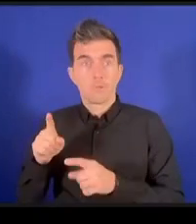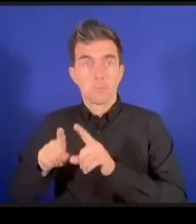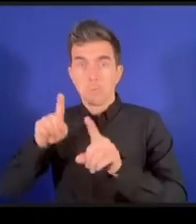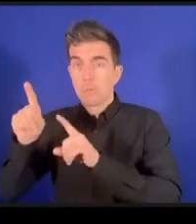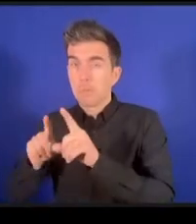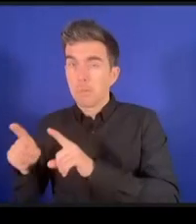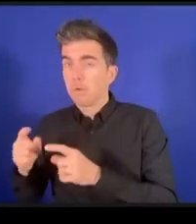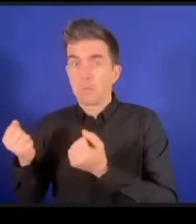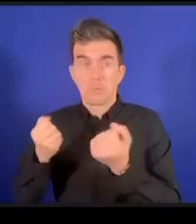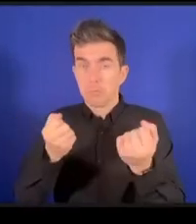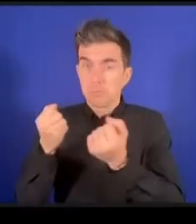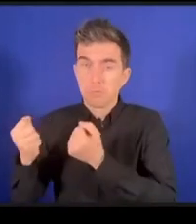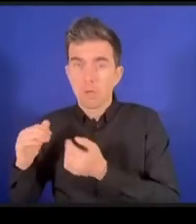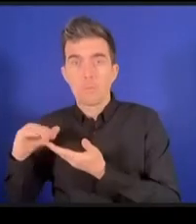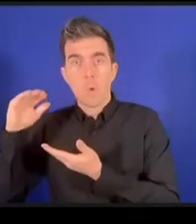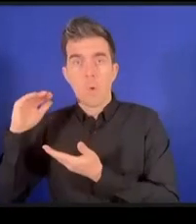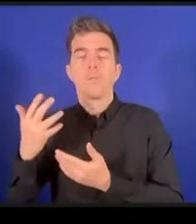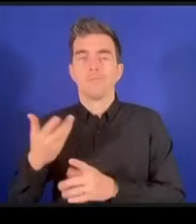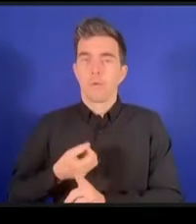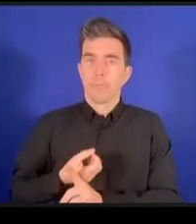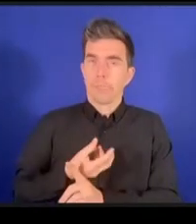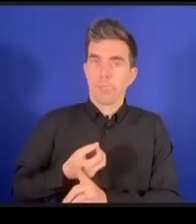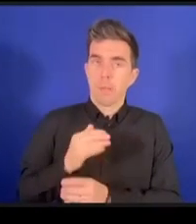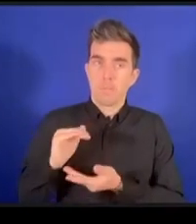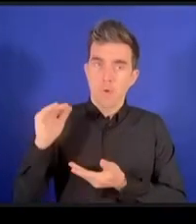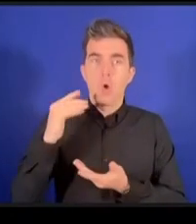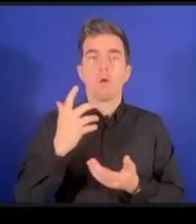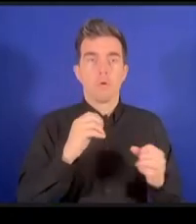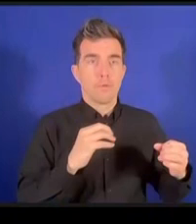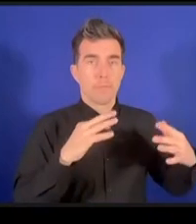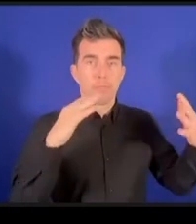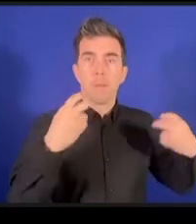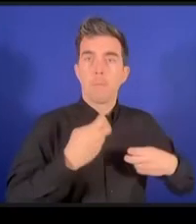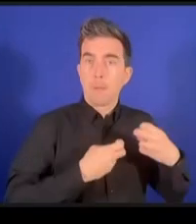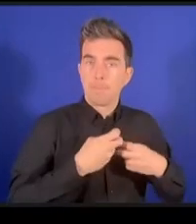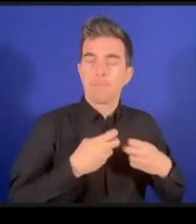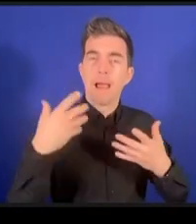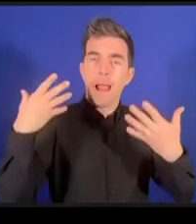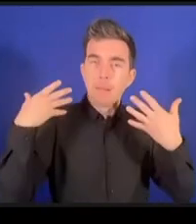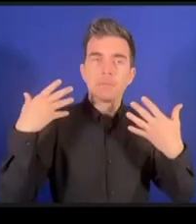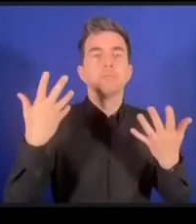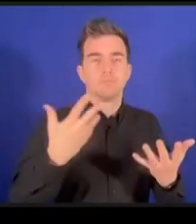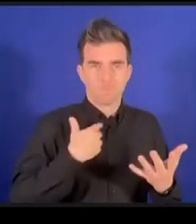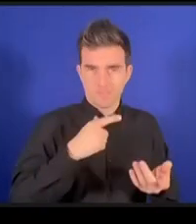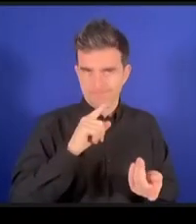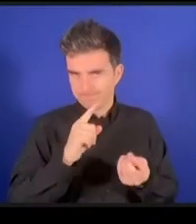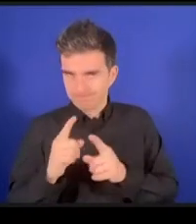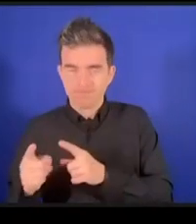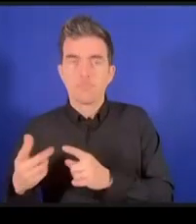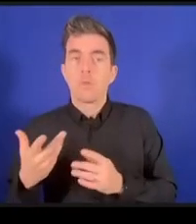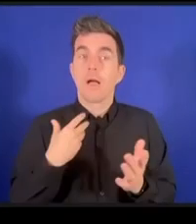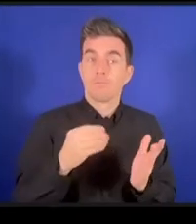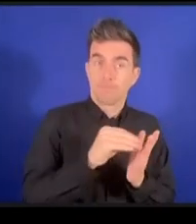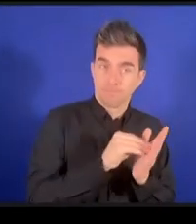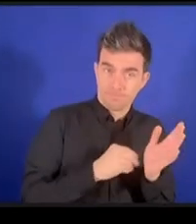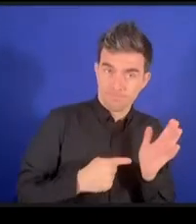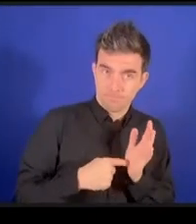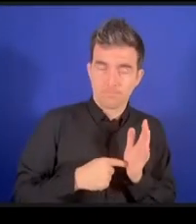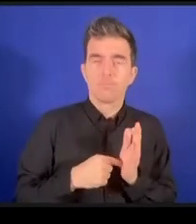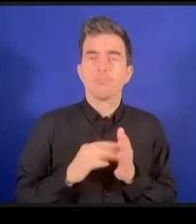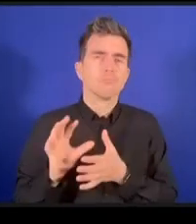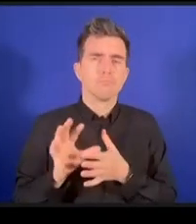ещё один доклад по здоровью 59 стран Мы охватили в нашем докладе 80%